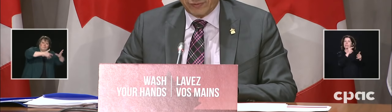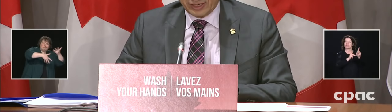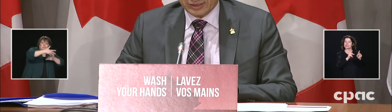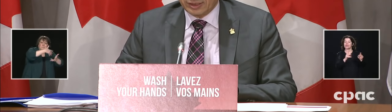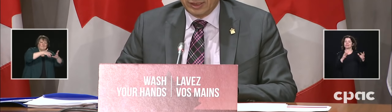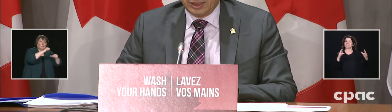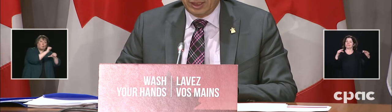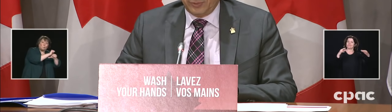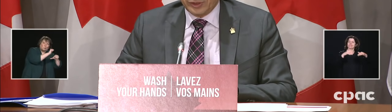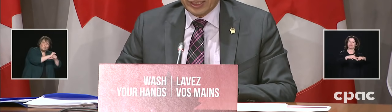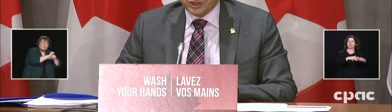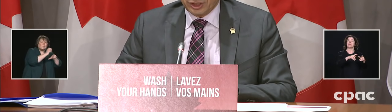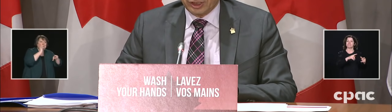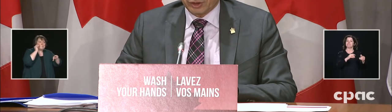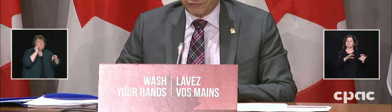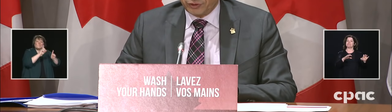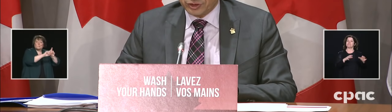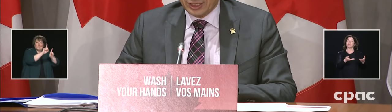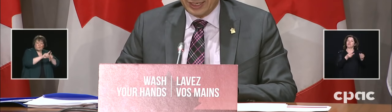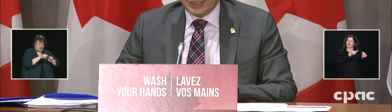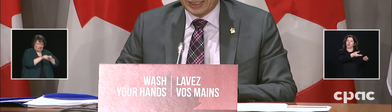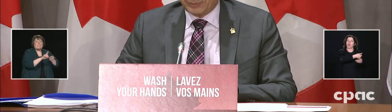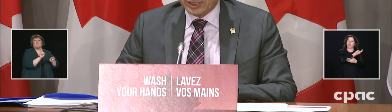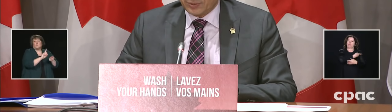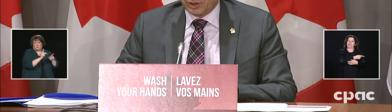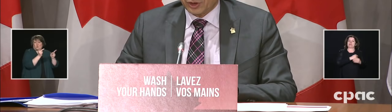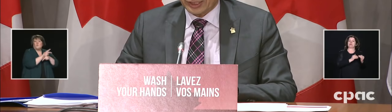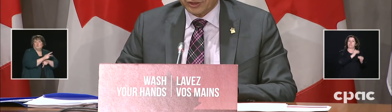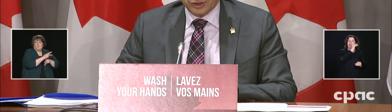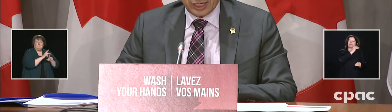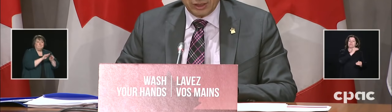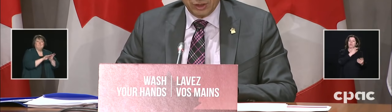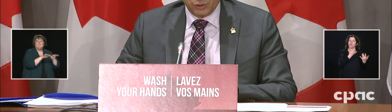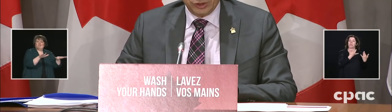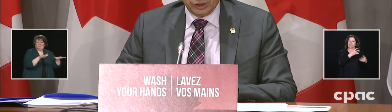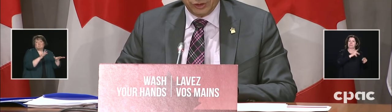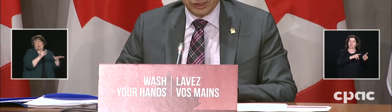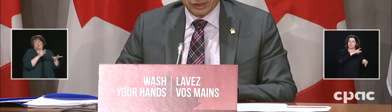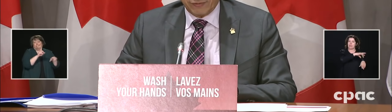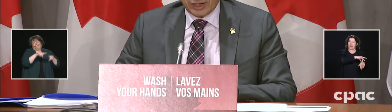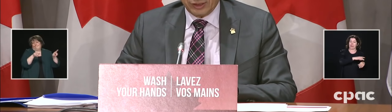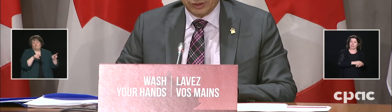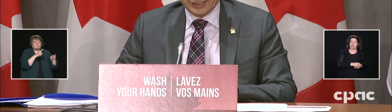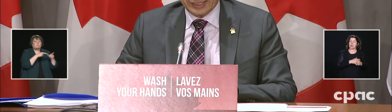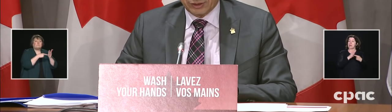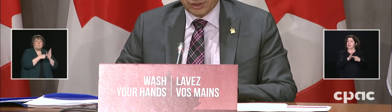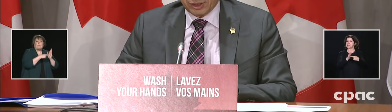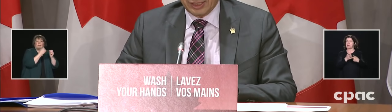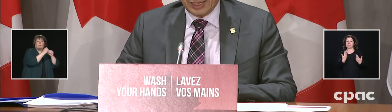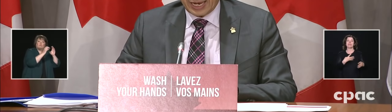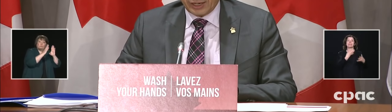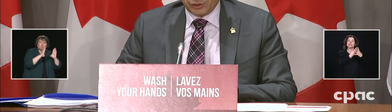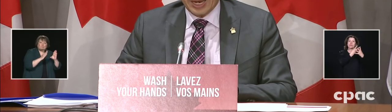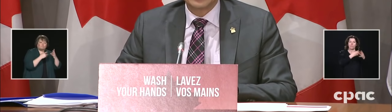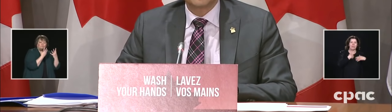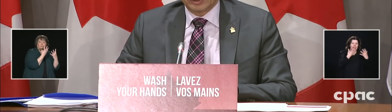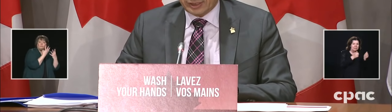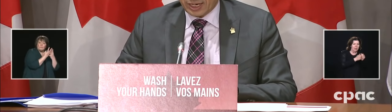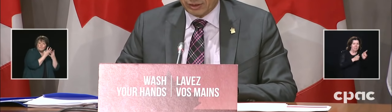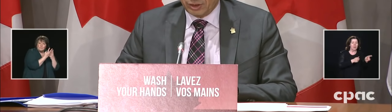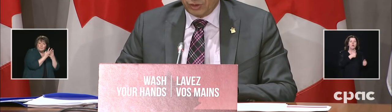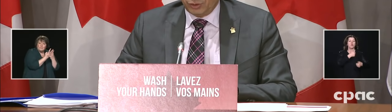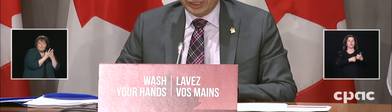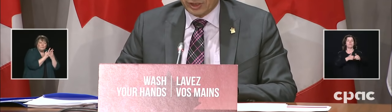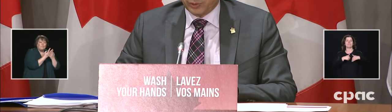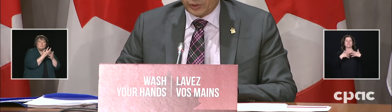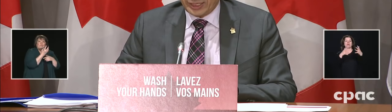certaines provinces. Il peut s'agir des refuges, d'établissements correctionnels ou des lieux de travail dans le secteur